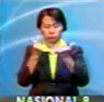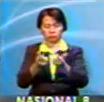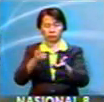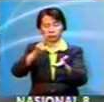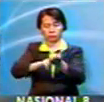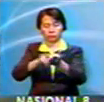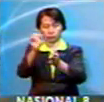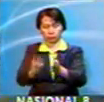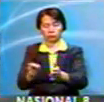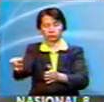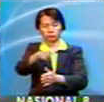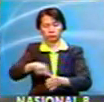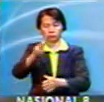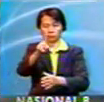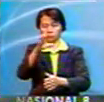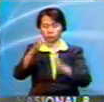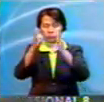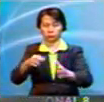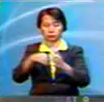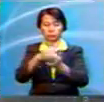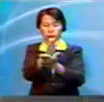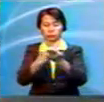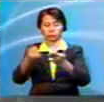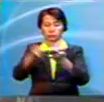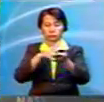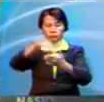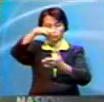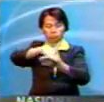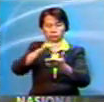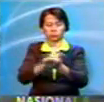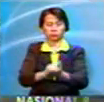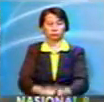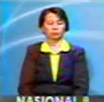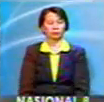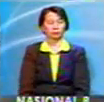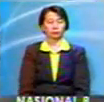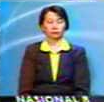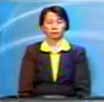berdaftar sekurang-kurangnya 100 orang dalam bahagian pilihan raya terbabit.